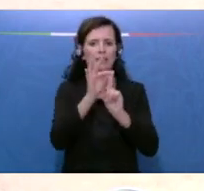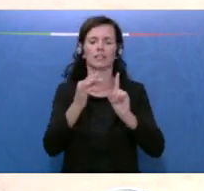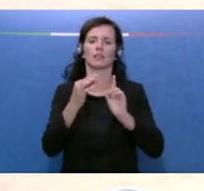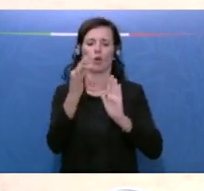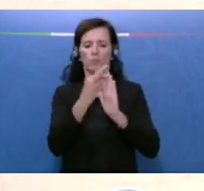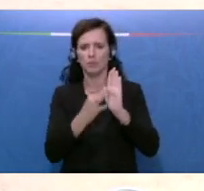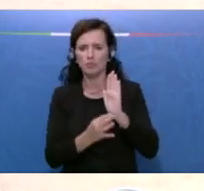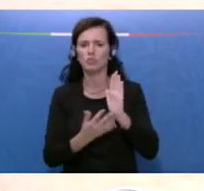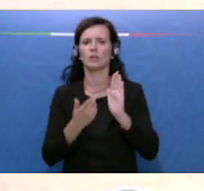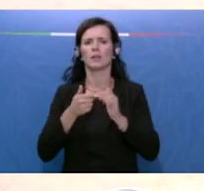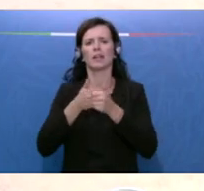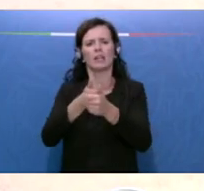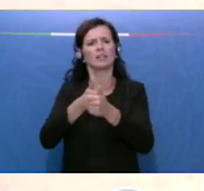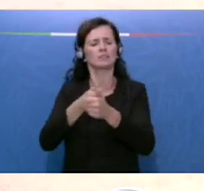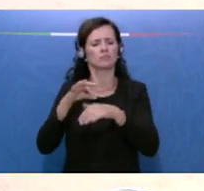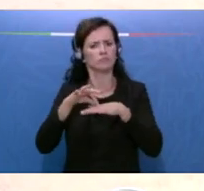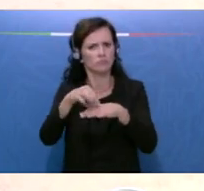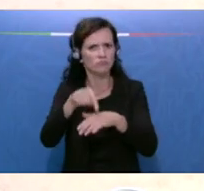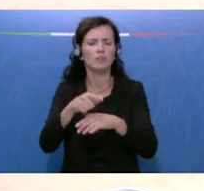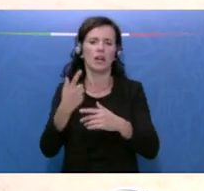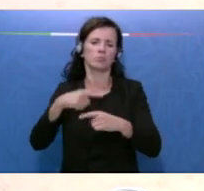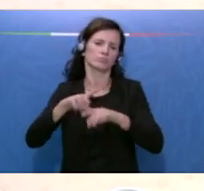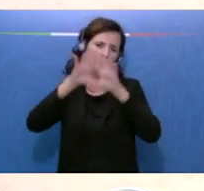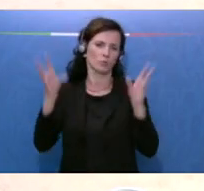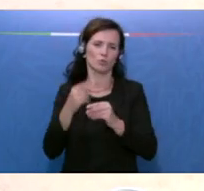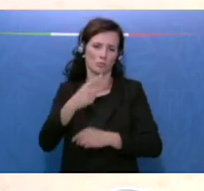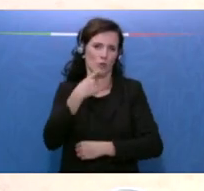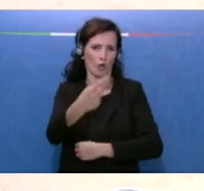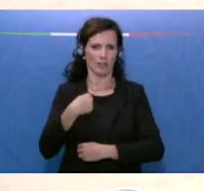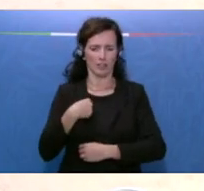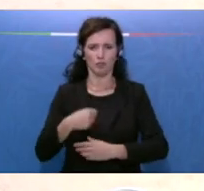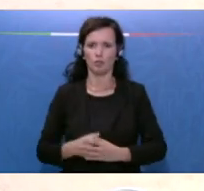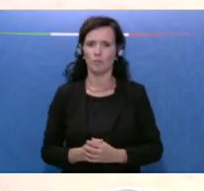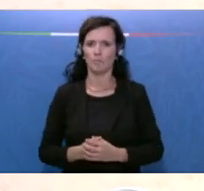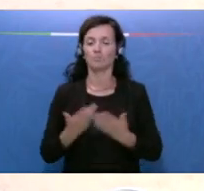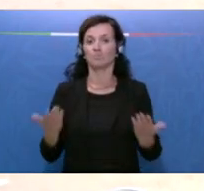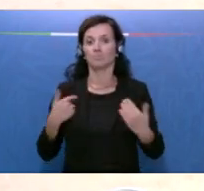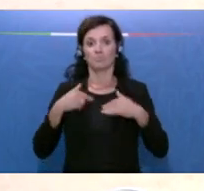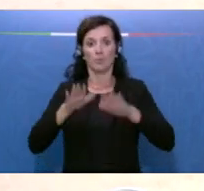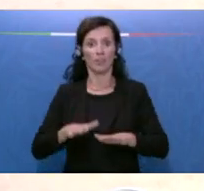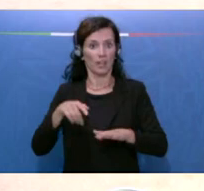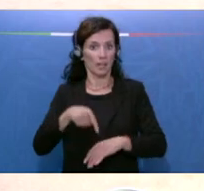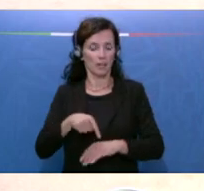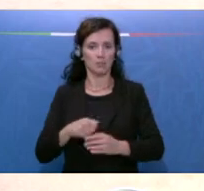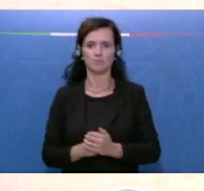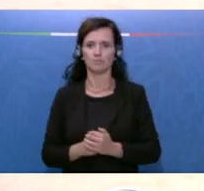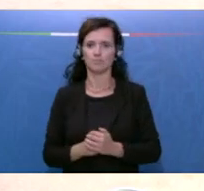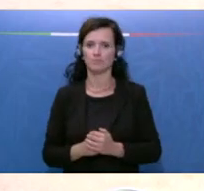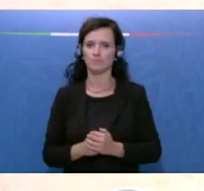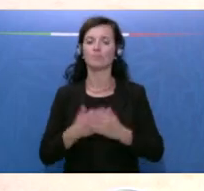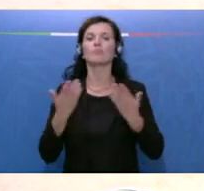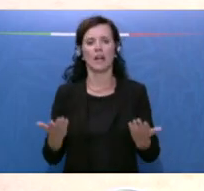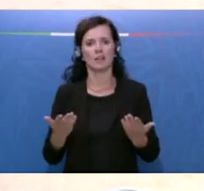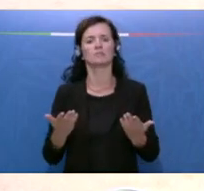ma la sostanza è questo che che ho detto io direi mi fermo qui ah ecco in